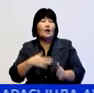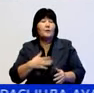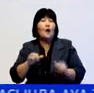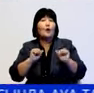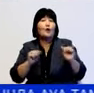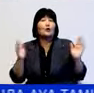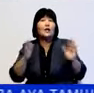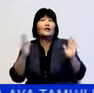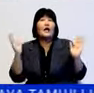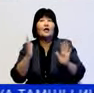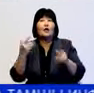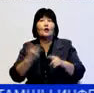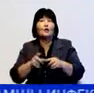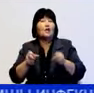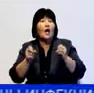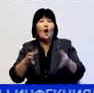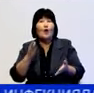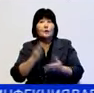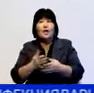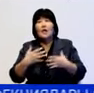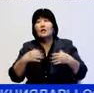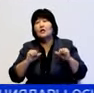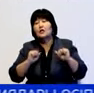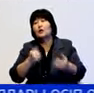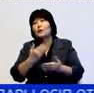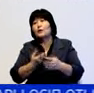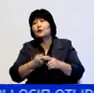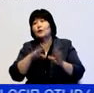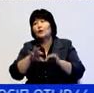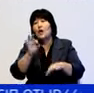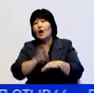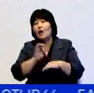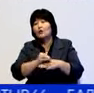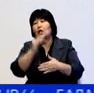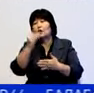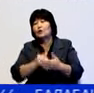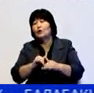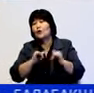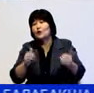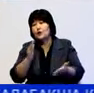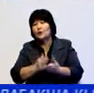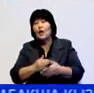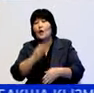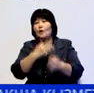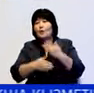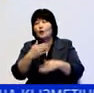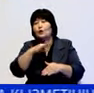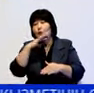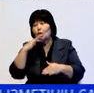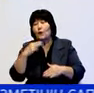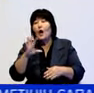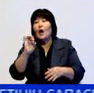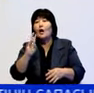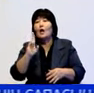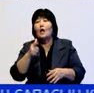қоршаған ортаның экологиялық тұрғыда қауіпсіздігі. Денсаулық мәселесі оның ішінде аурушаңдық көрсеткішінің өсуі. Мүгедектіктің көбеюі,